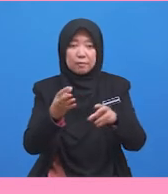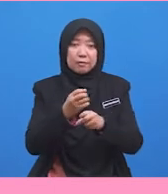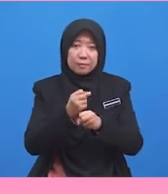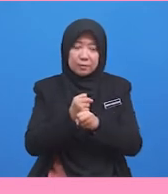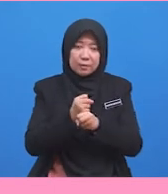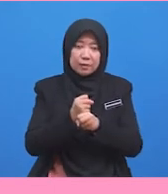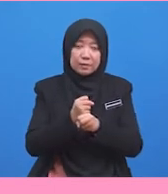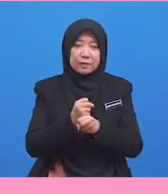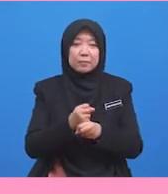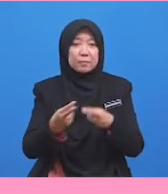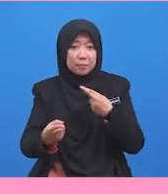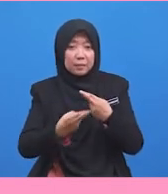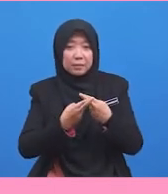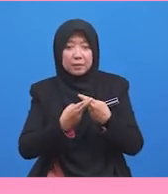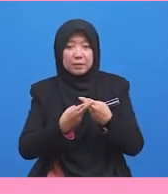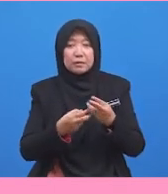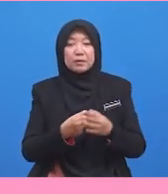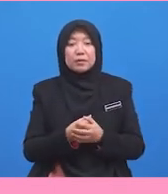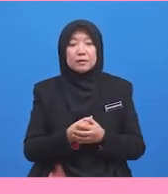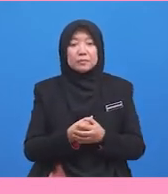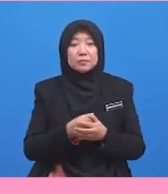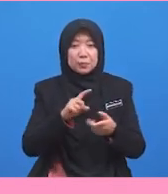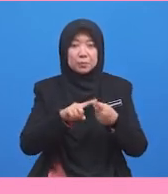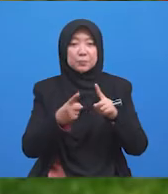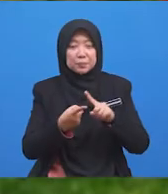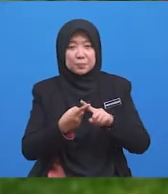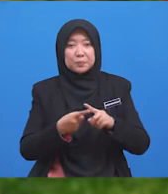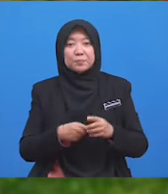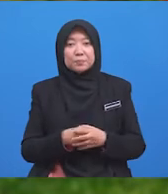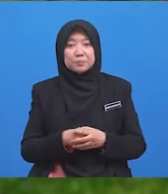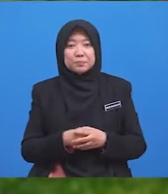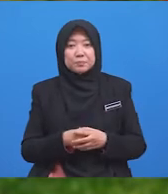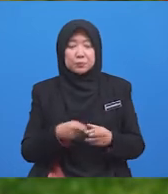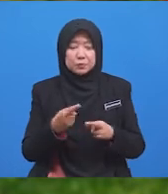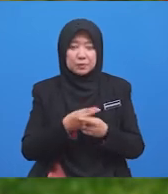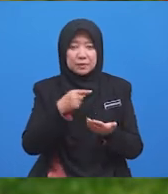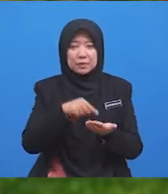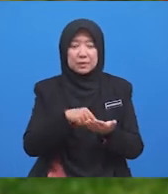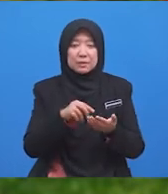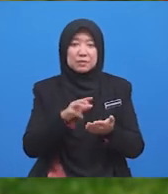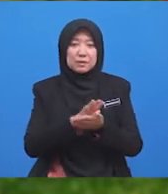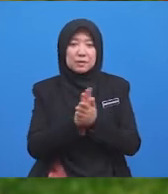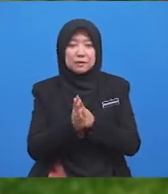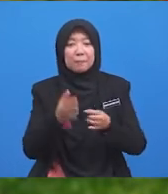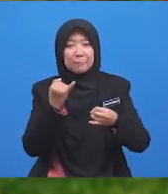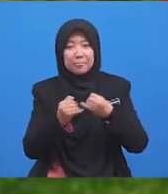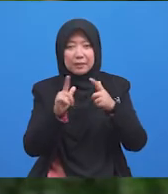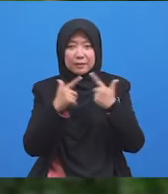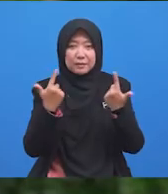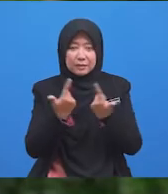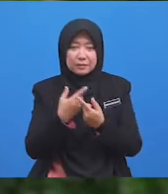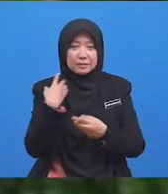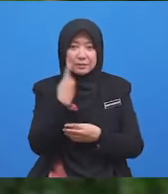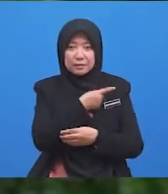mengeratkan lagi hubungan persahabatan yang terbina dengan rumusan ini berakhirlah kelas kepada hari ini